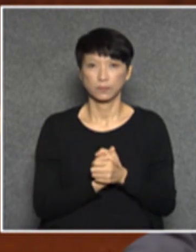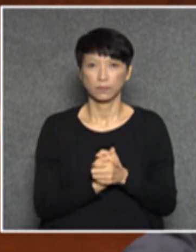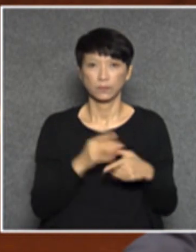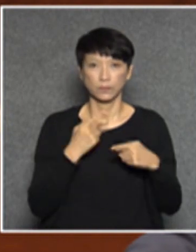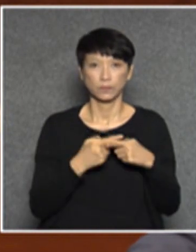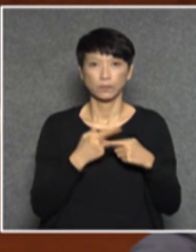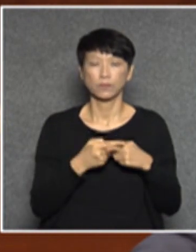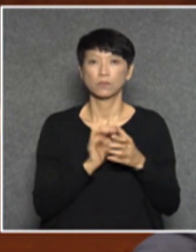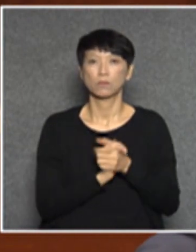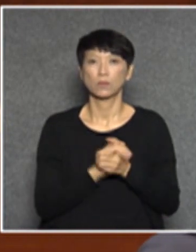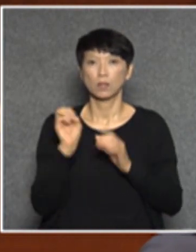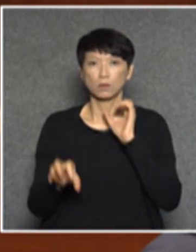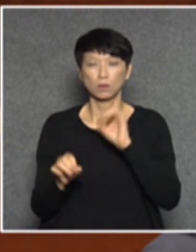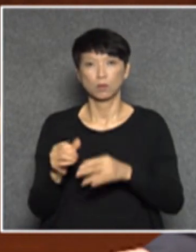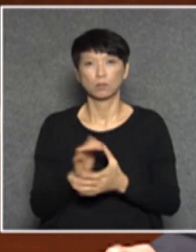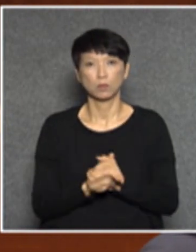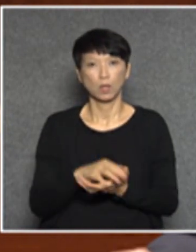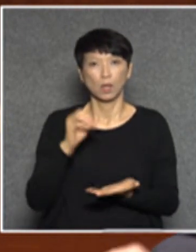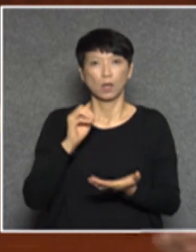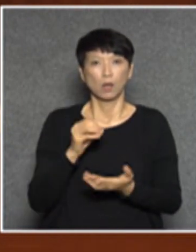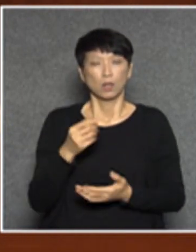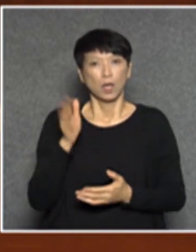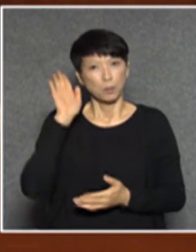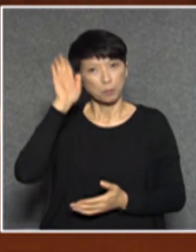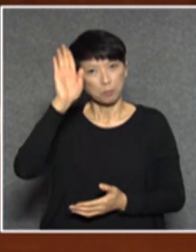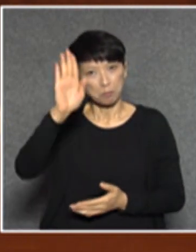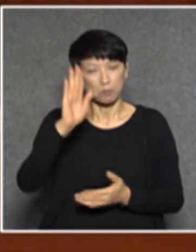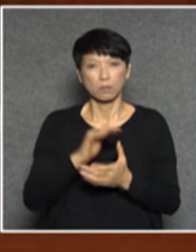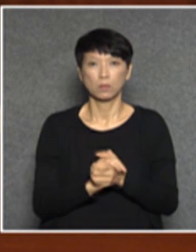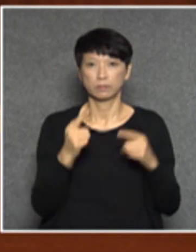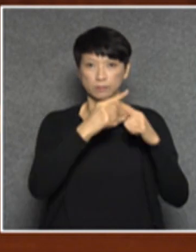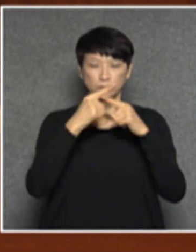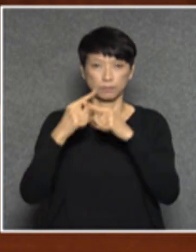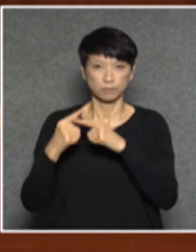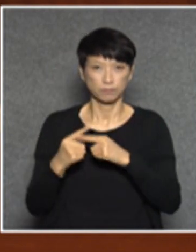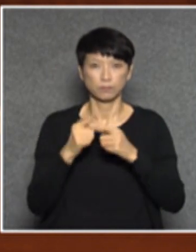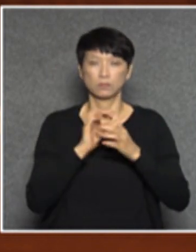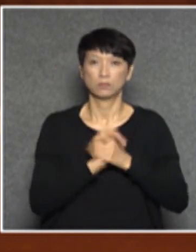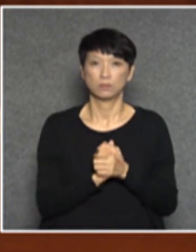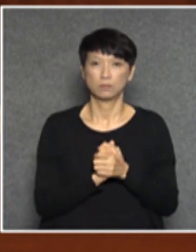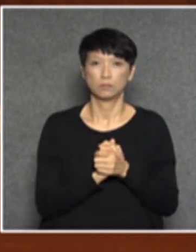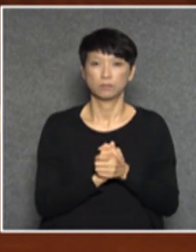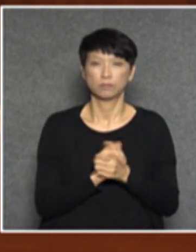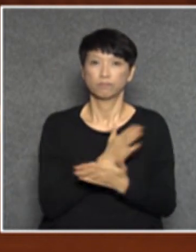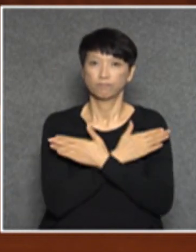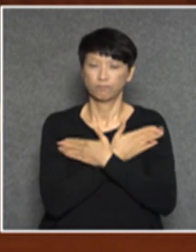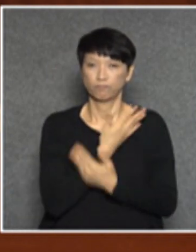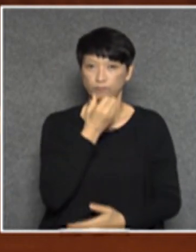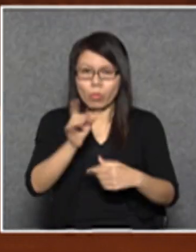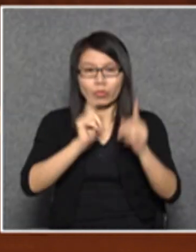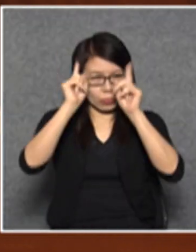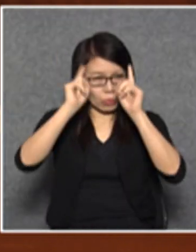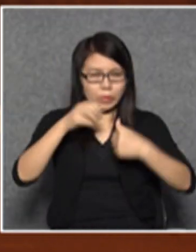依啲垃圾的存在不是必然的，希望市民能夠做到愛護香港嚇，唔好隨處拋